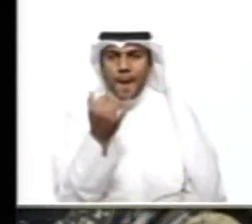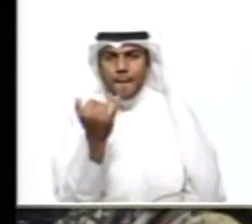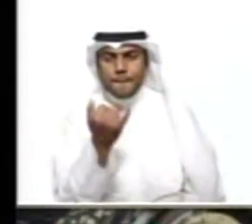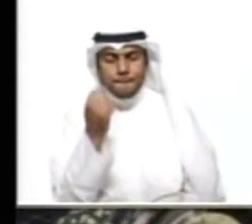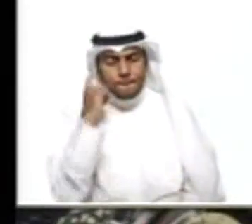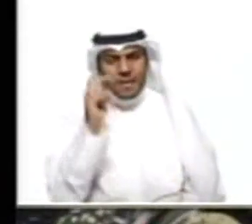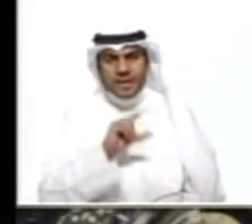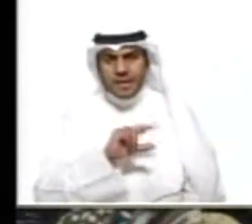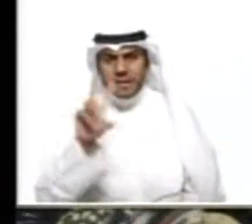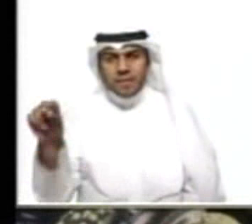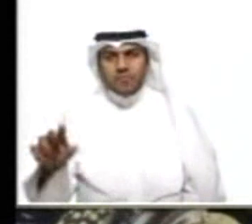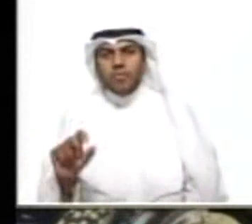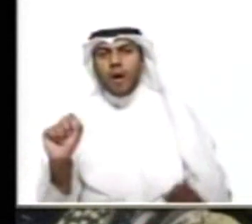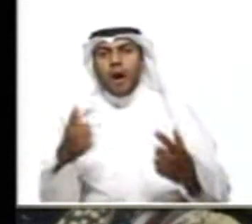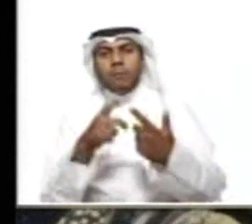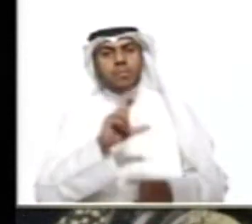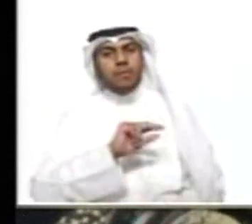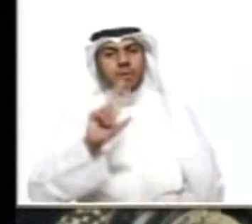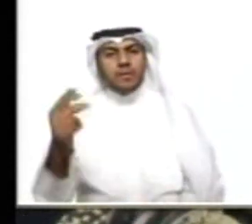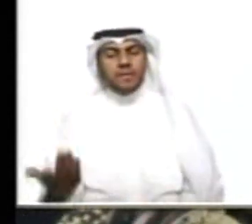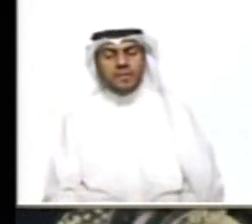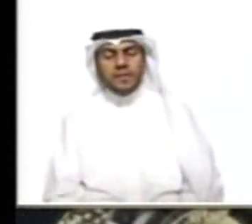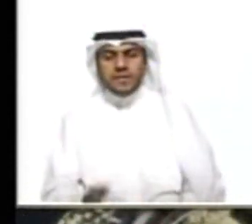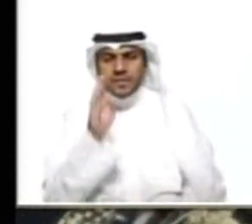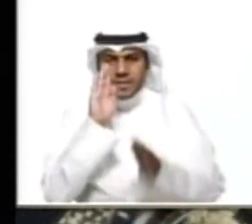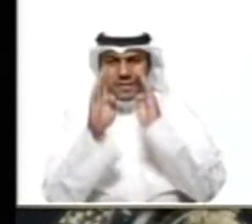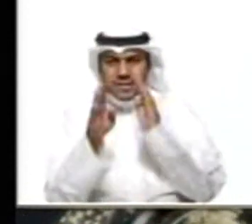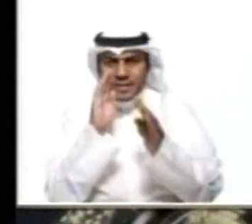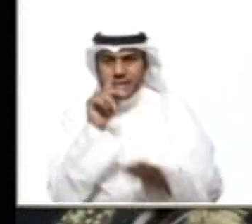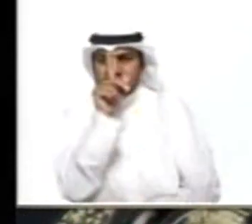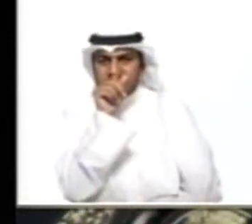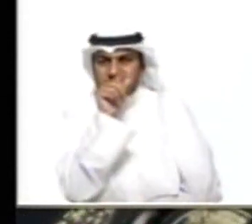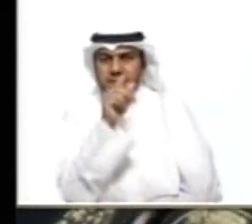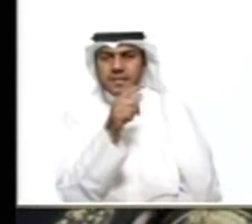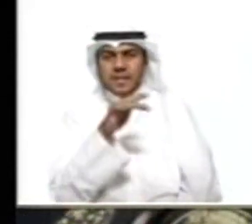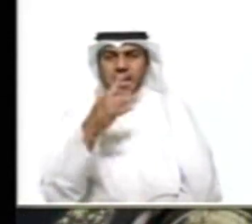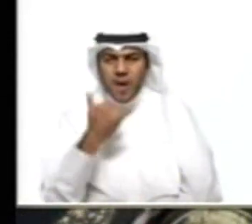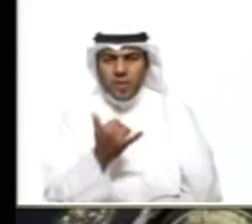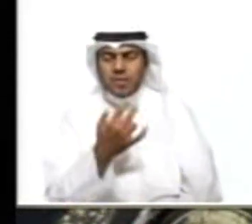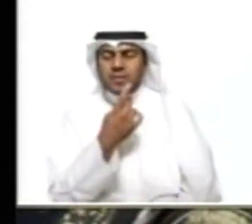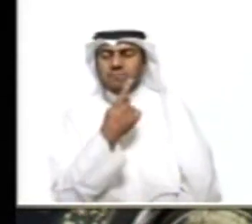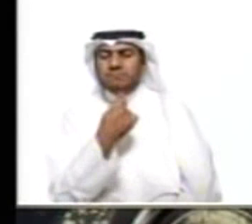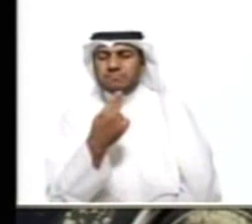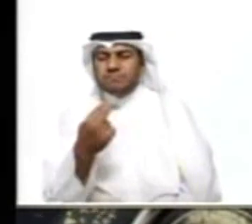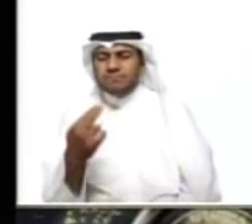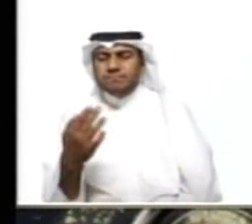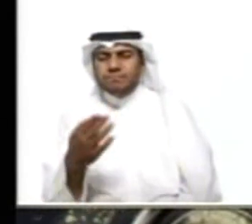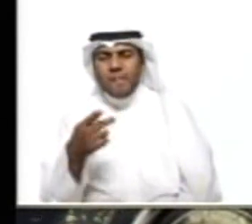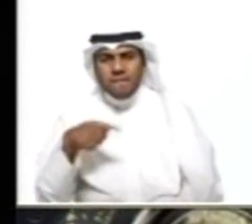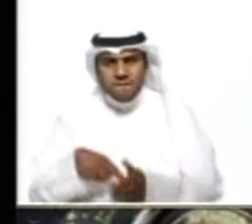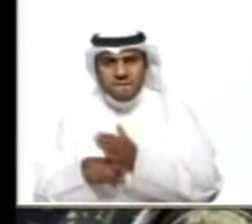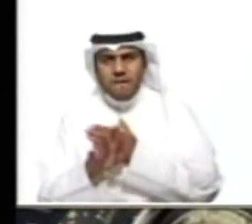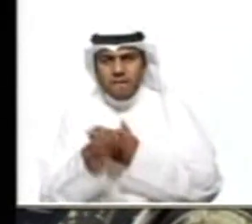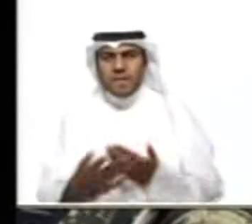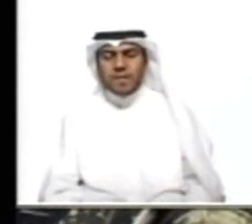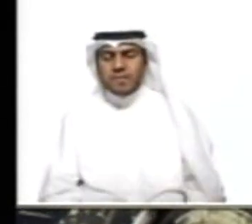معركة متبدل بشكل سريع. أحدثت وسائل التواصل الاجتماعي ثورة كبيرة جدا في عملية تمويل وتجنيد الإرهابيين. استخدمت